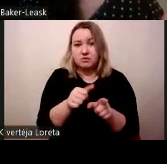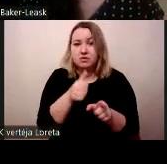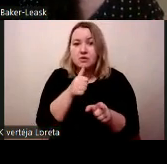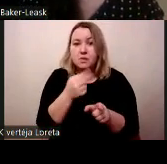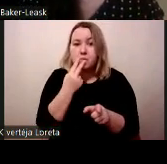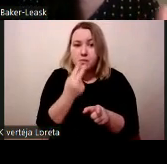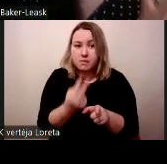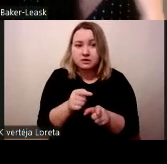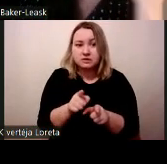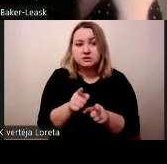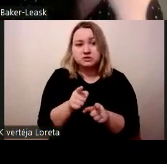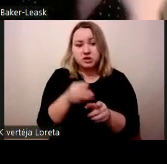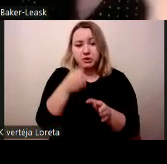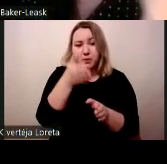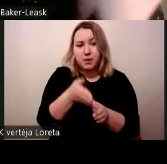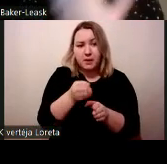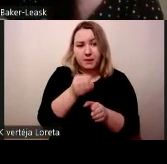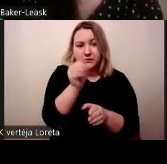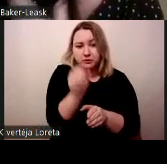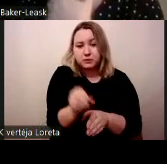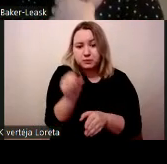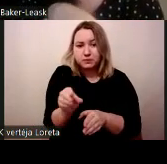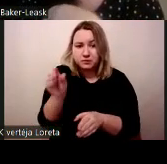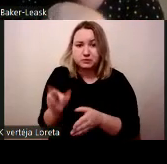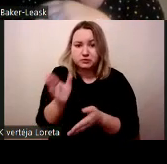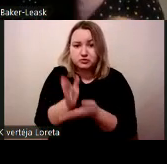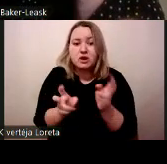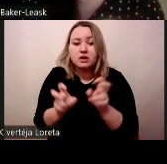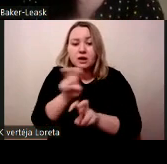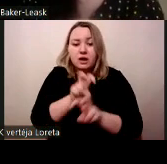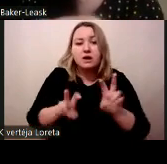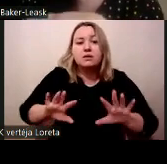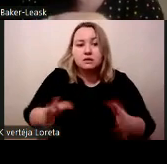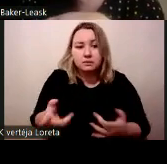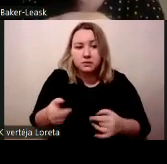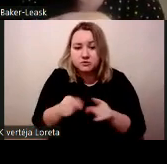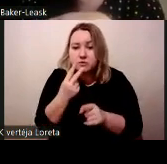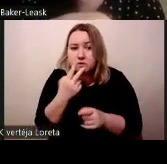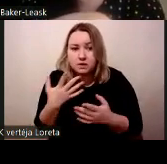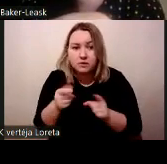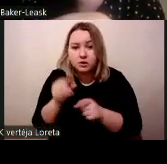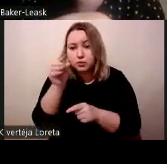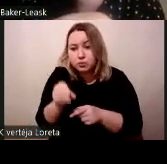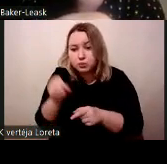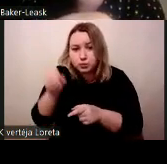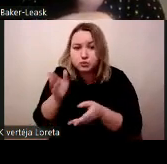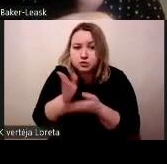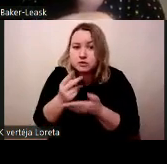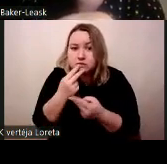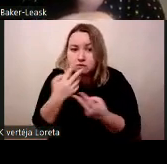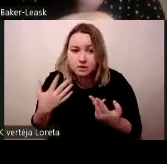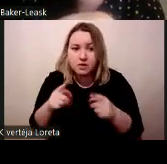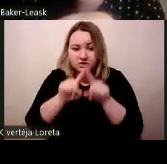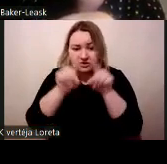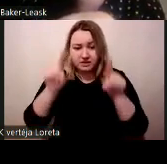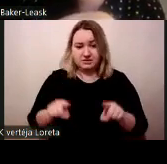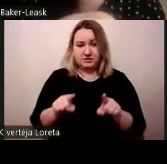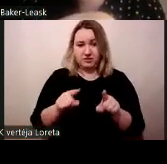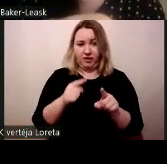būti daug geriau. Vat kaip rasi čia knygą, kada tu nieko nematai, tik nugarėlės, nėra jokių ženklų,